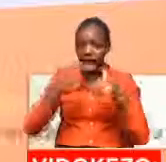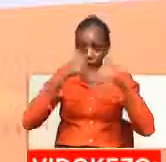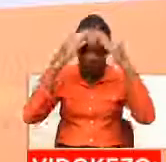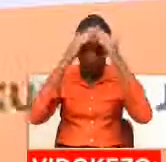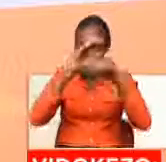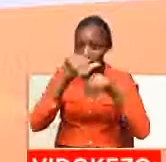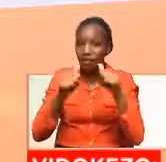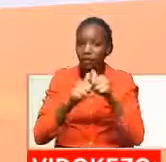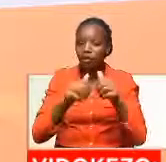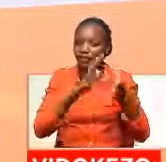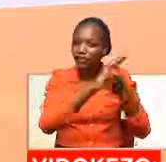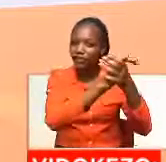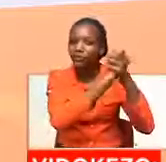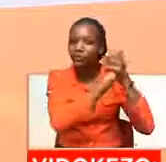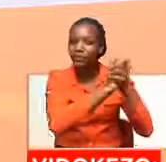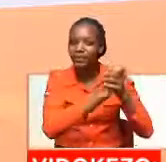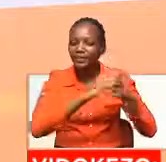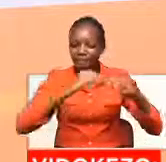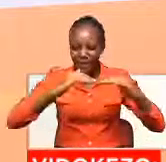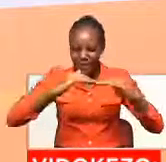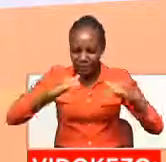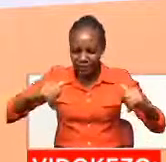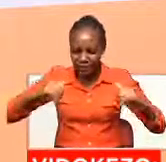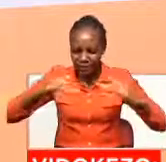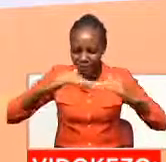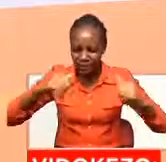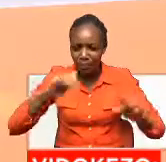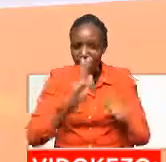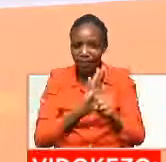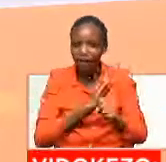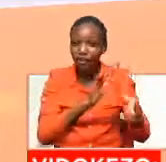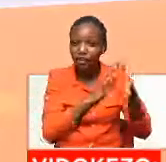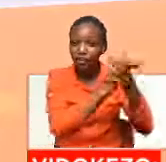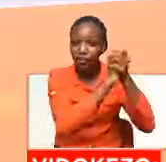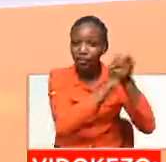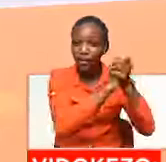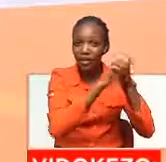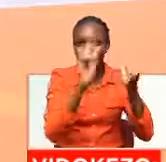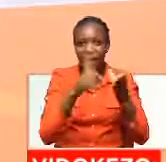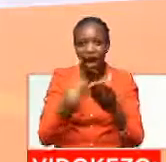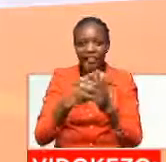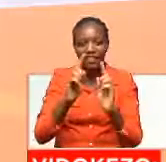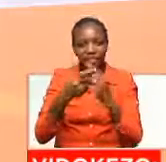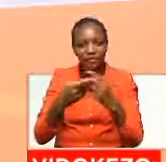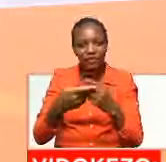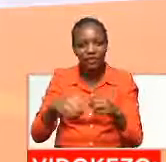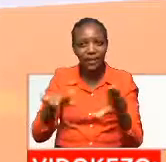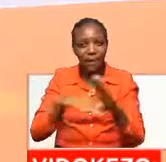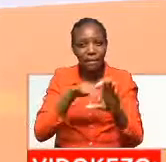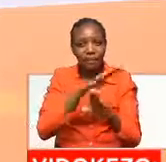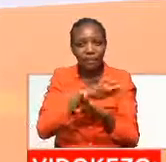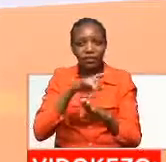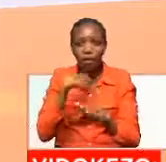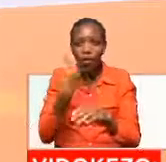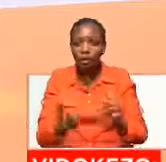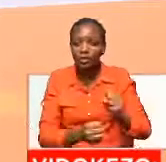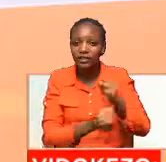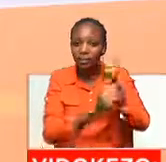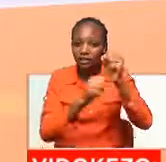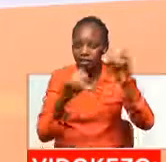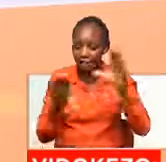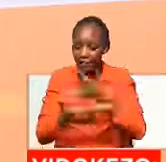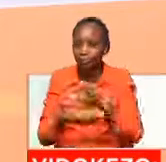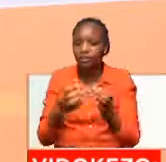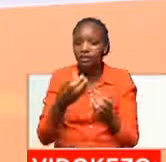ni Jubilee. Mgawanyiko unaendelea kushuhudiwa katika chama cha Jubilee. Sasa baadhi ya wabunge wanaoegemea upande wa naibu rais